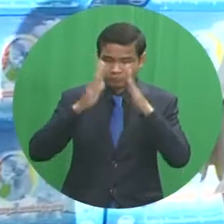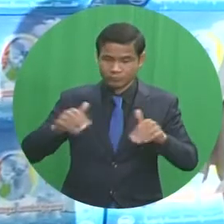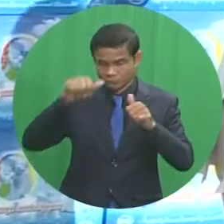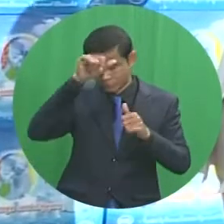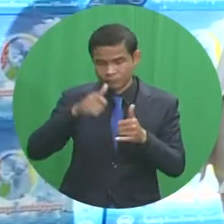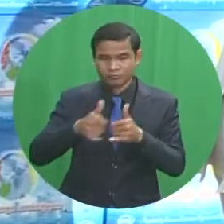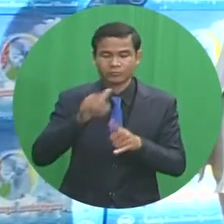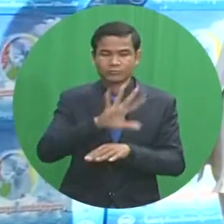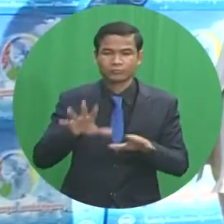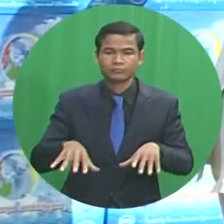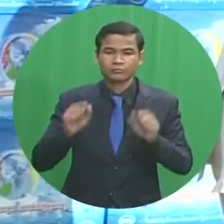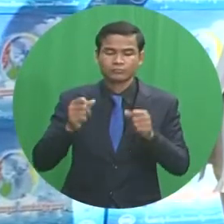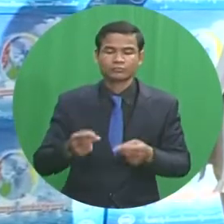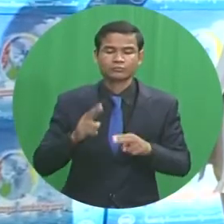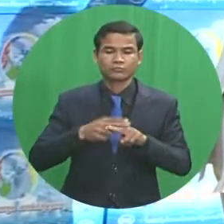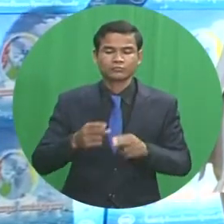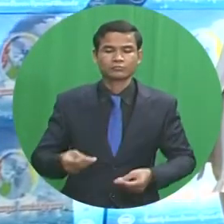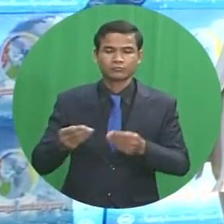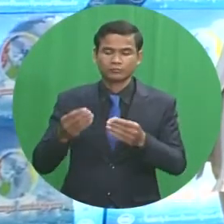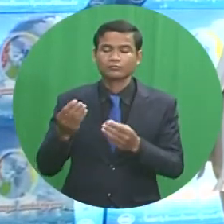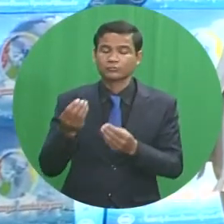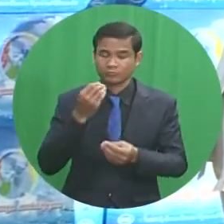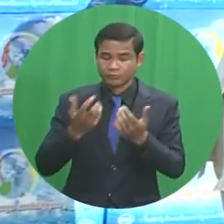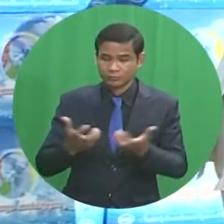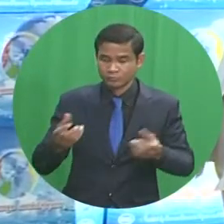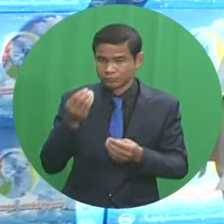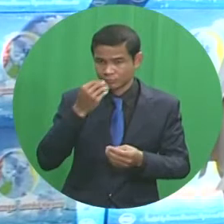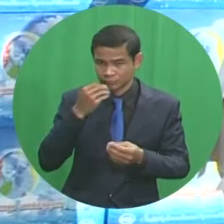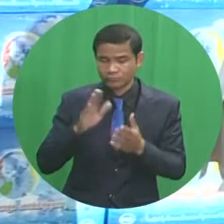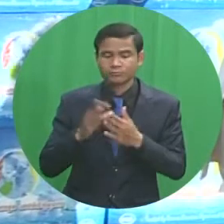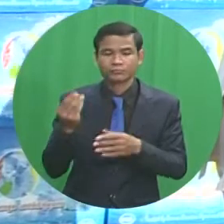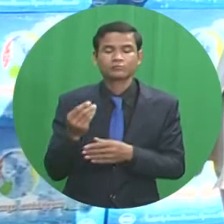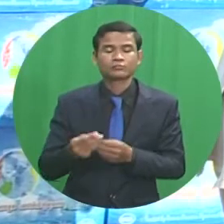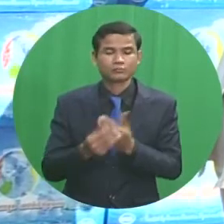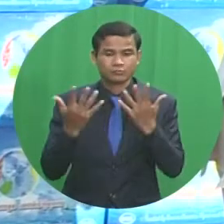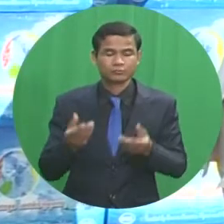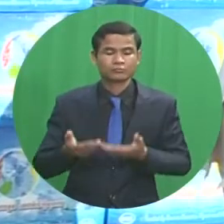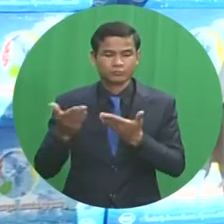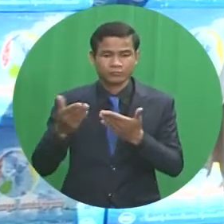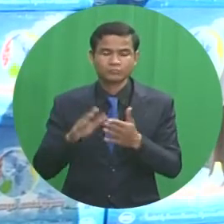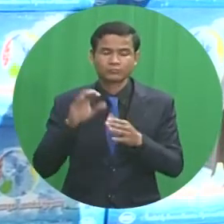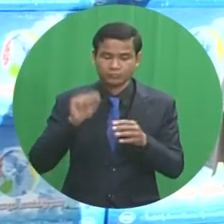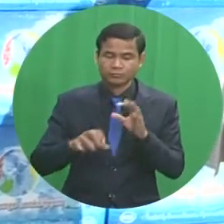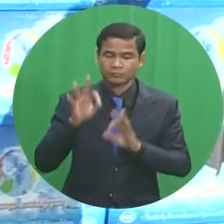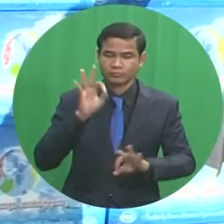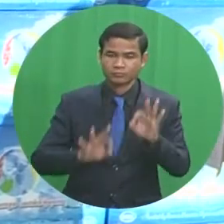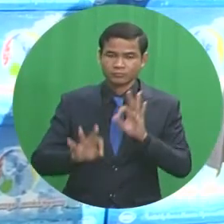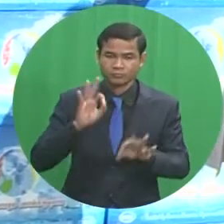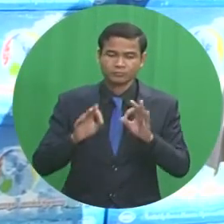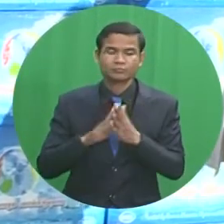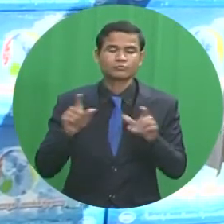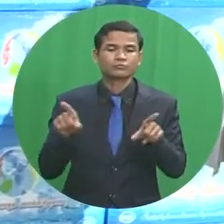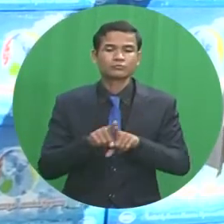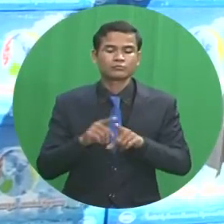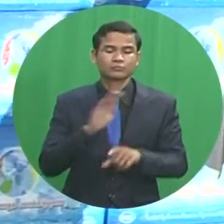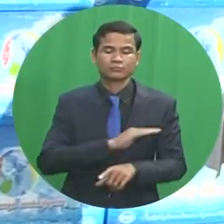បានប្រគល់ជូននូវអំណោយជាស្បៀងអាហារនិងថវិកាដ៏ច្រើនសន្ធឹកសន្ធាប់និងមានតម្លៃដោយដែលស